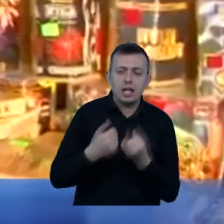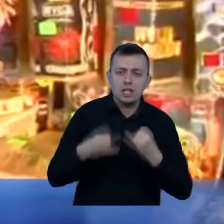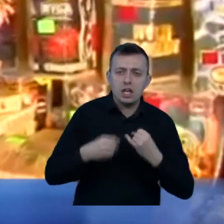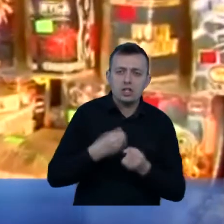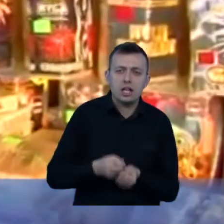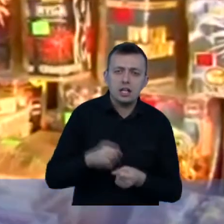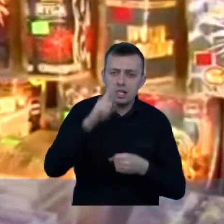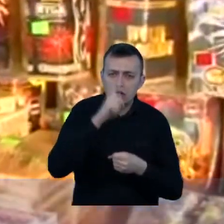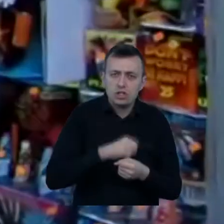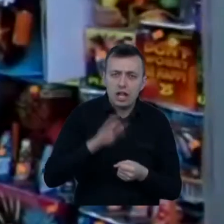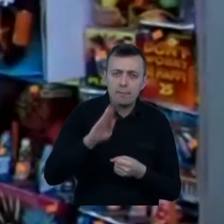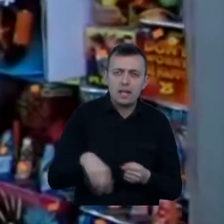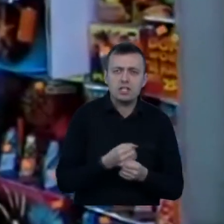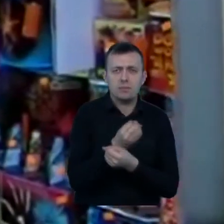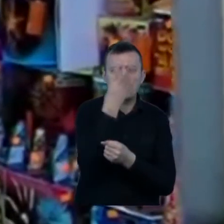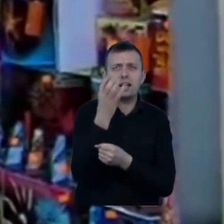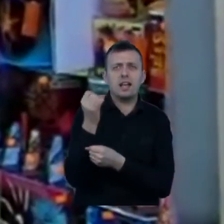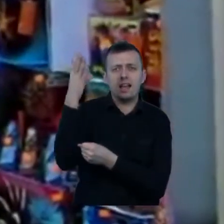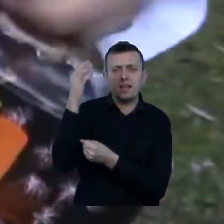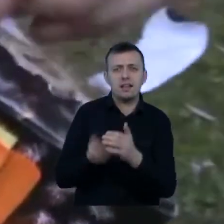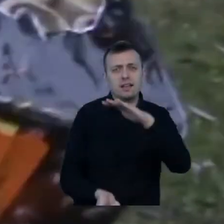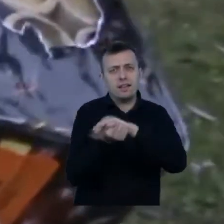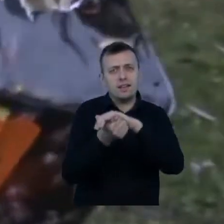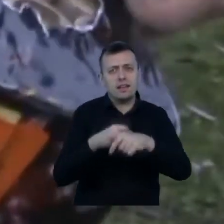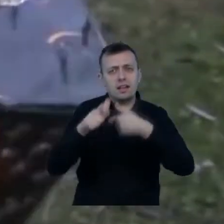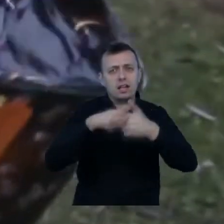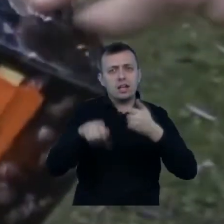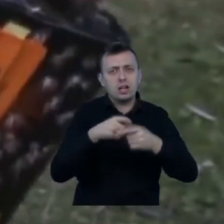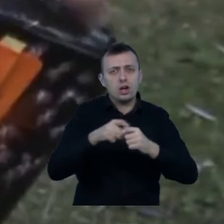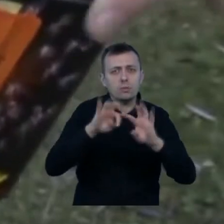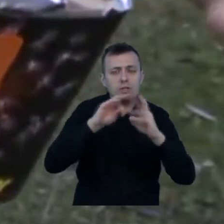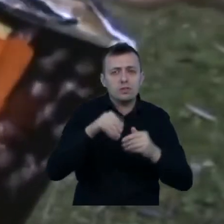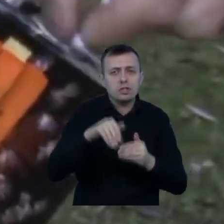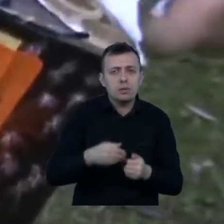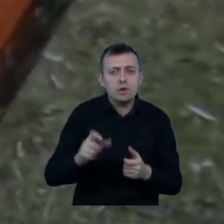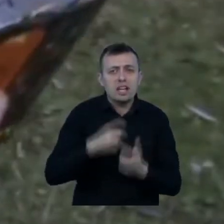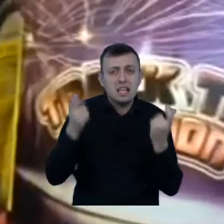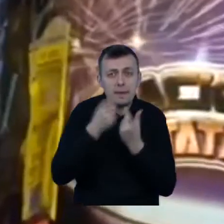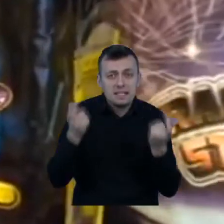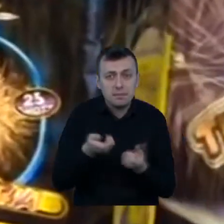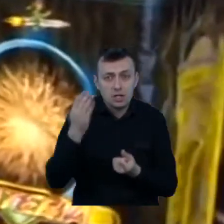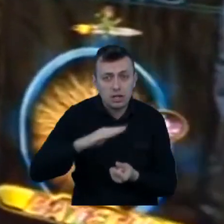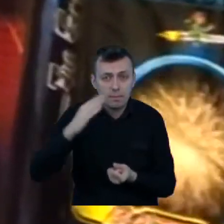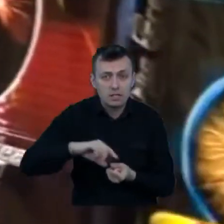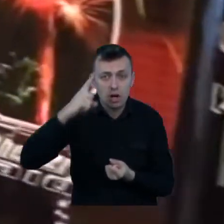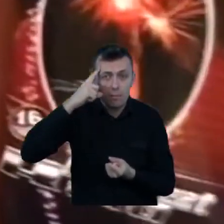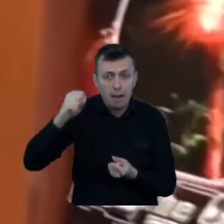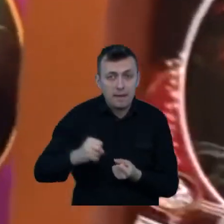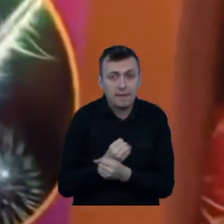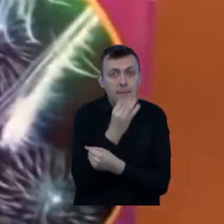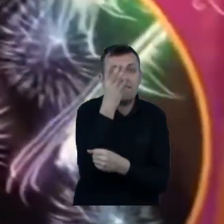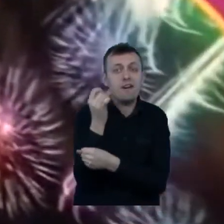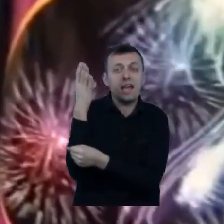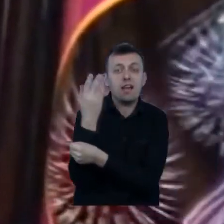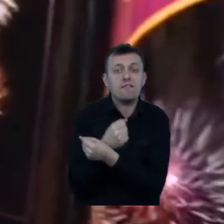ogni. Niewłaściwe posługiwanie się materiałami pirotechnicznymi prowadzić może do wypadku i skutkować uszkodzeniem ciała. Zadbajmy więc, aby świętowanie